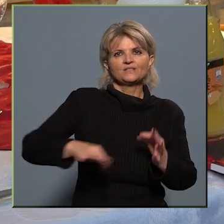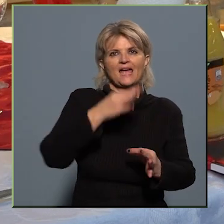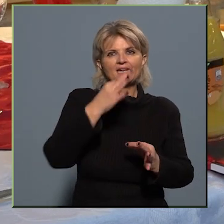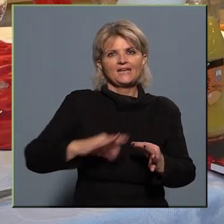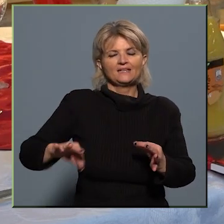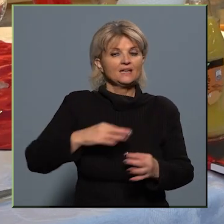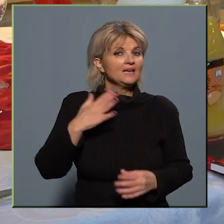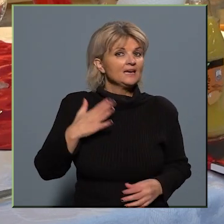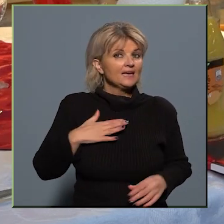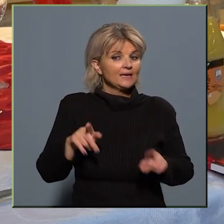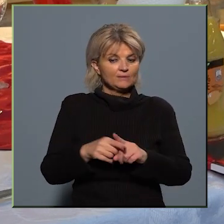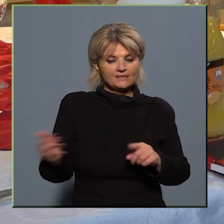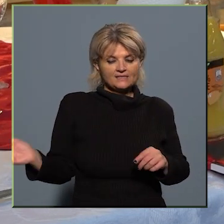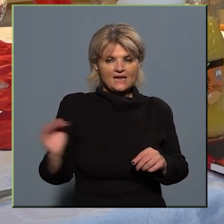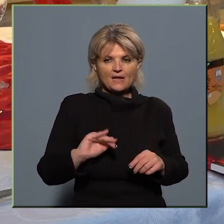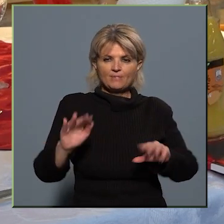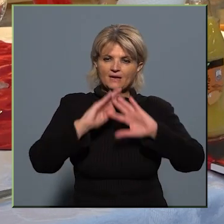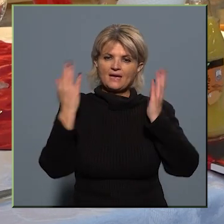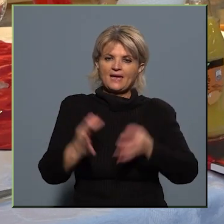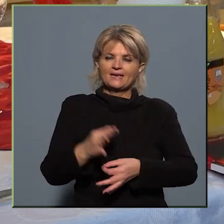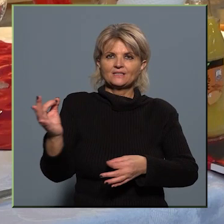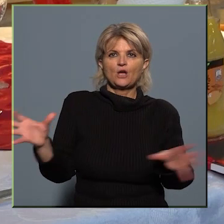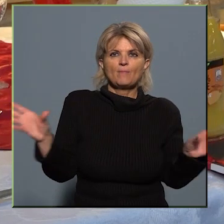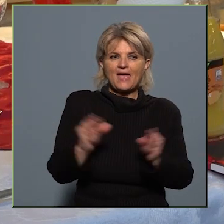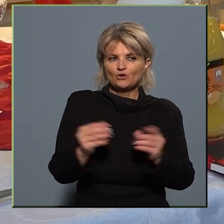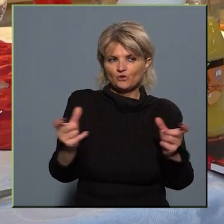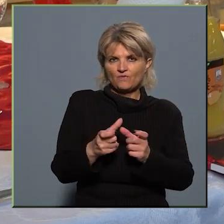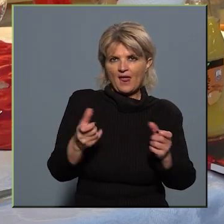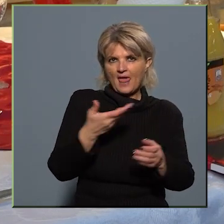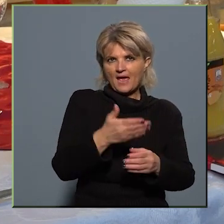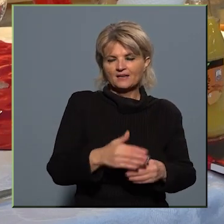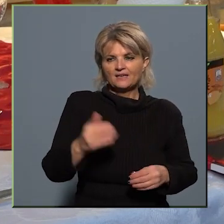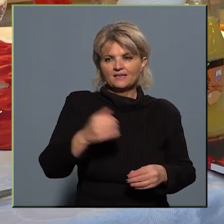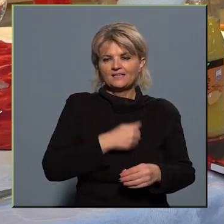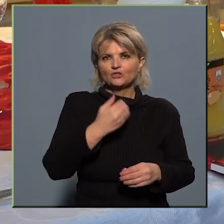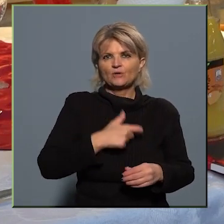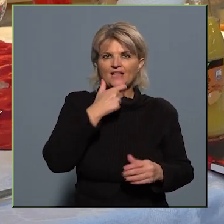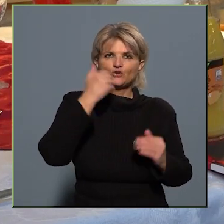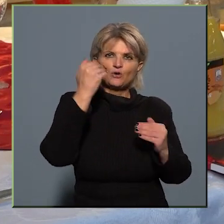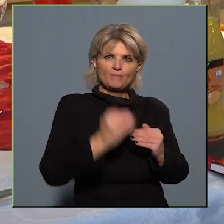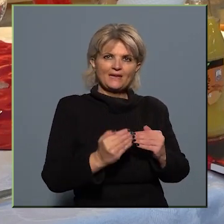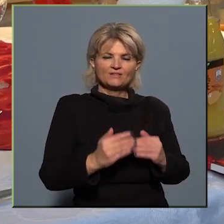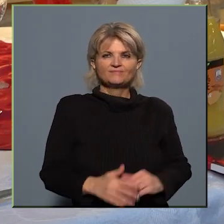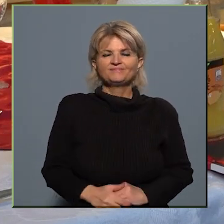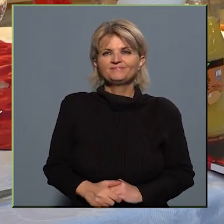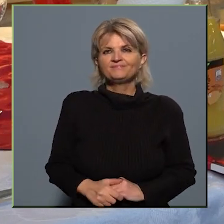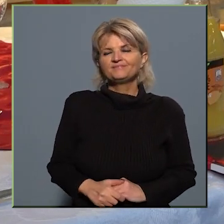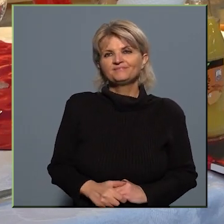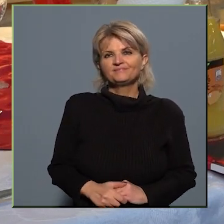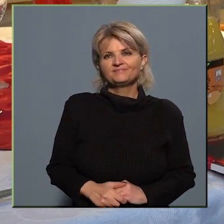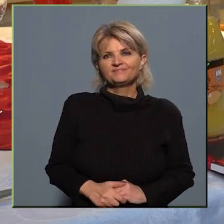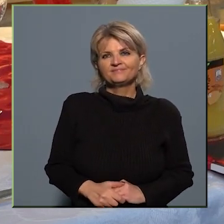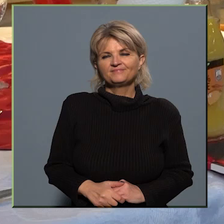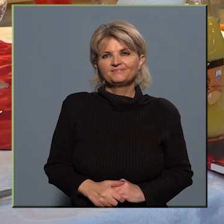ugye én, mint gyermek, egész nap vele voltam, iskolás koromig, és